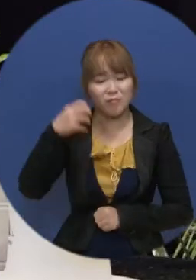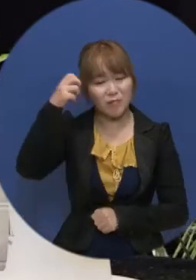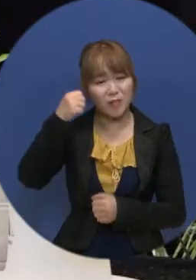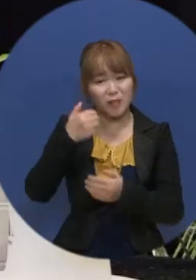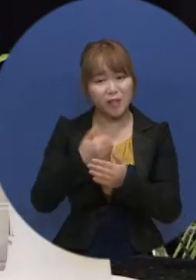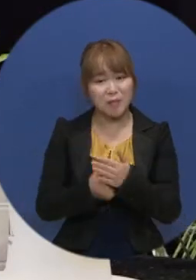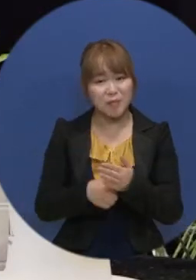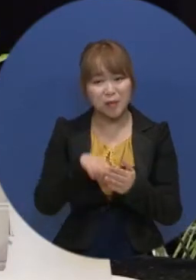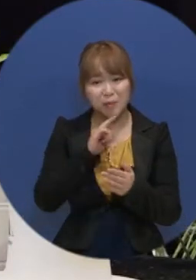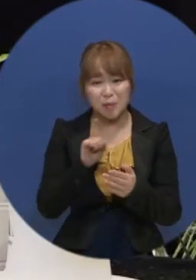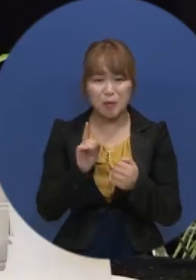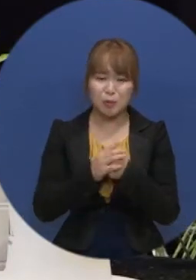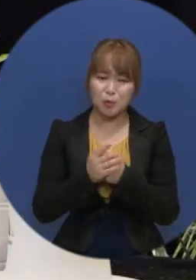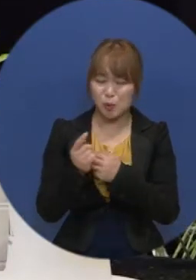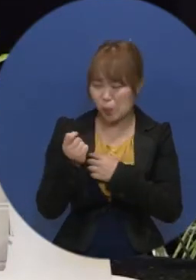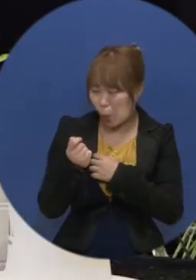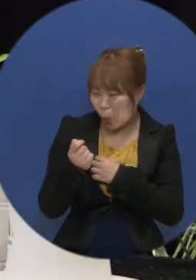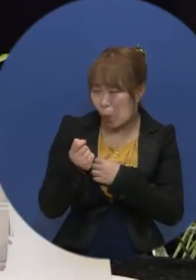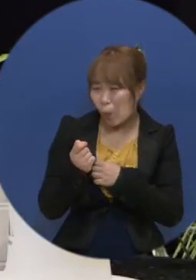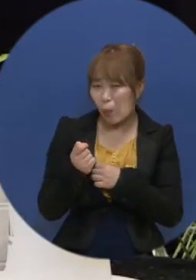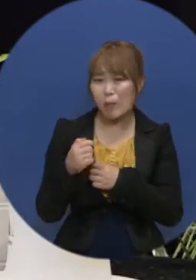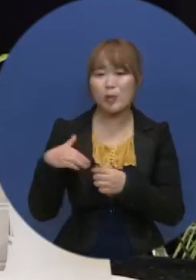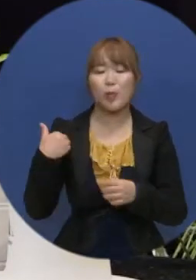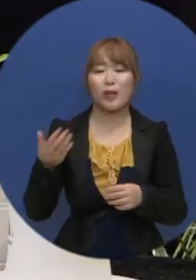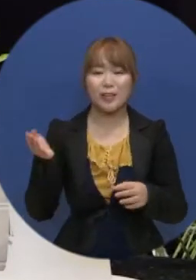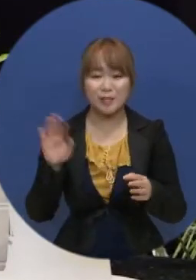이게 이제 조그만 생각인지 모르지만